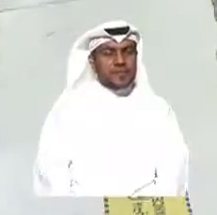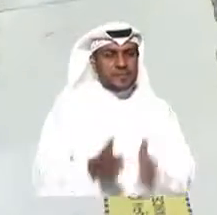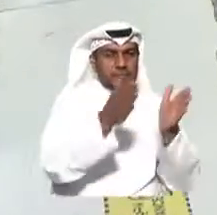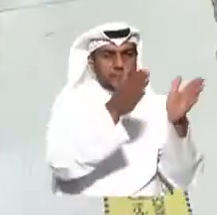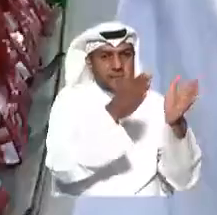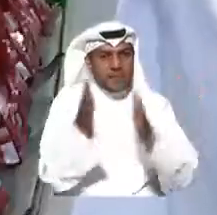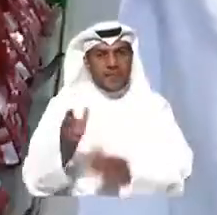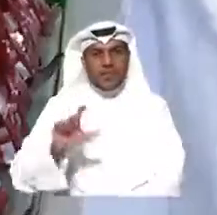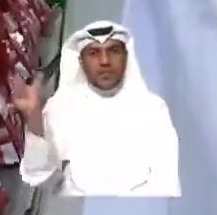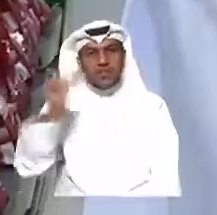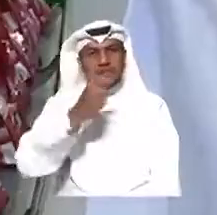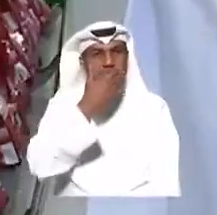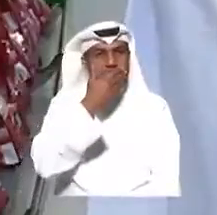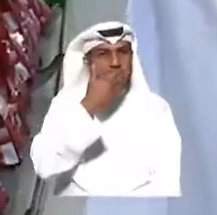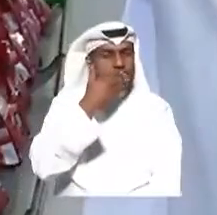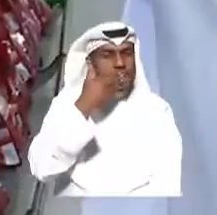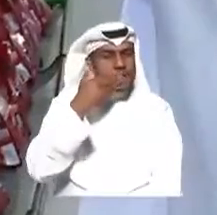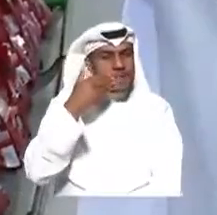المبارك له طابع خاص خصوصا